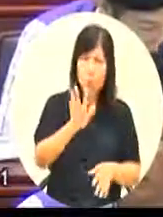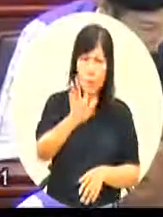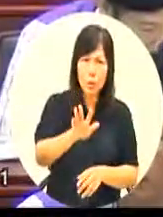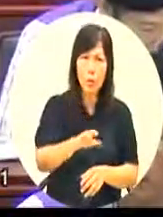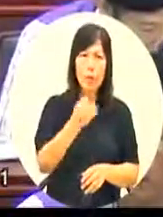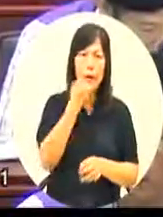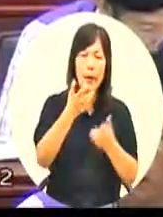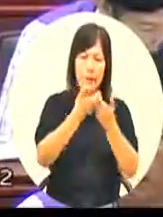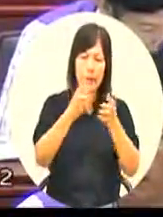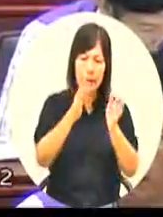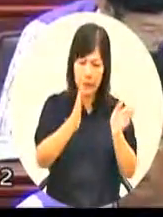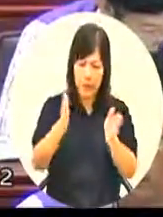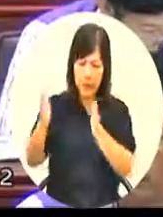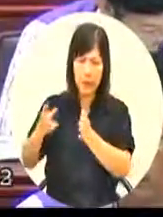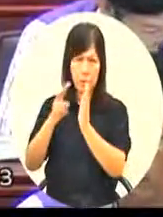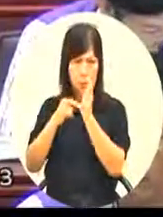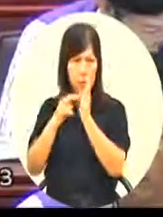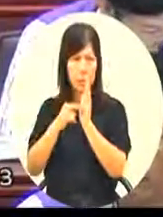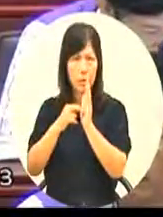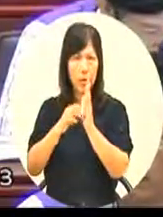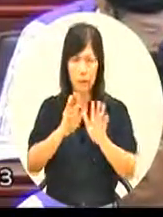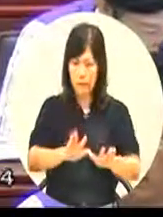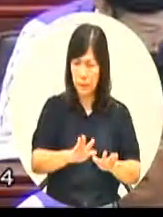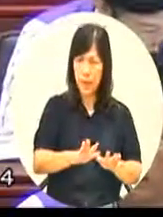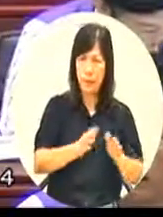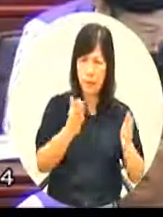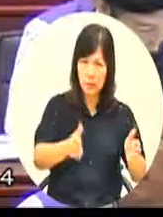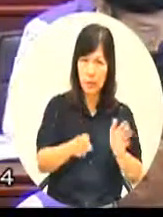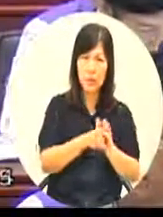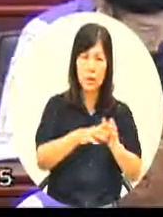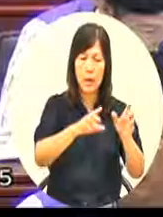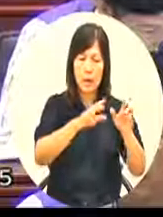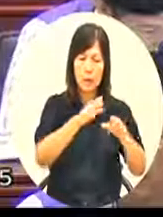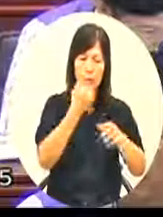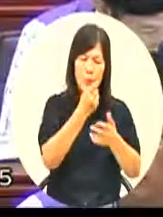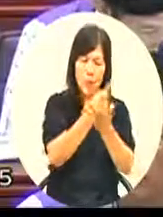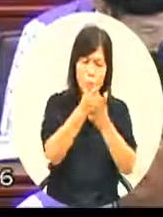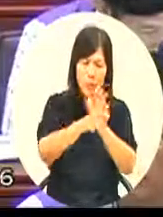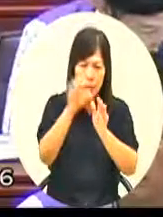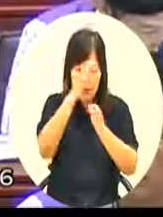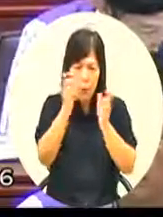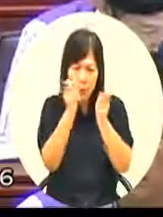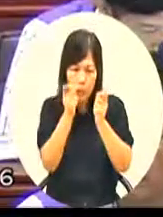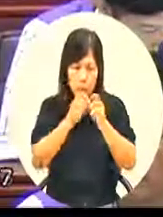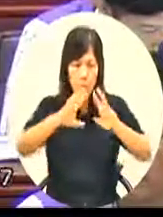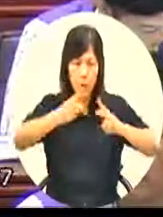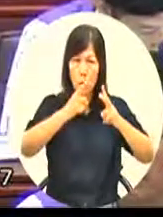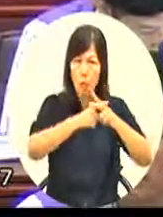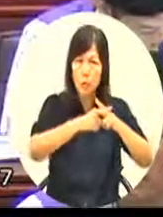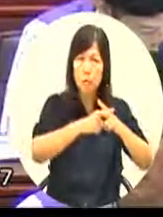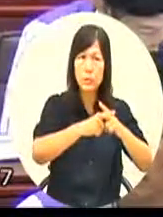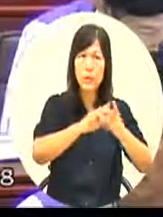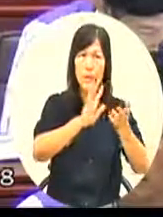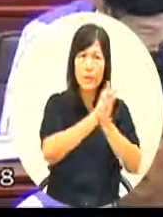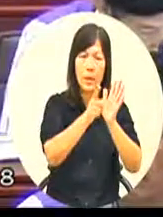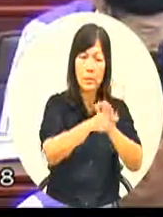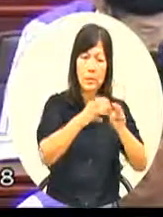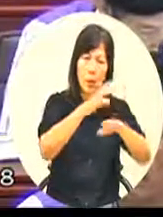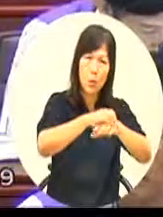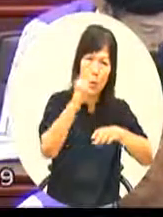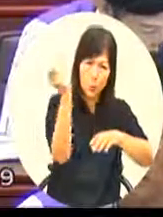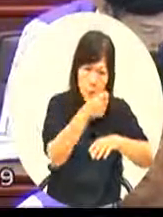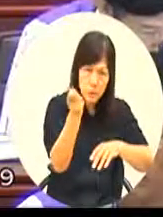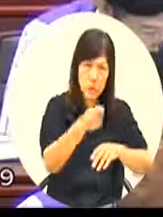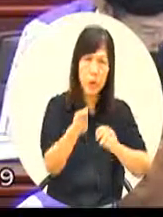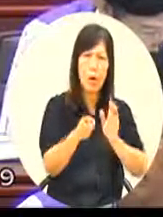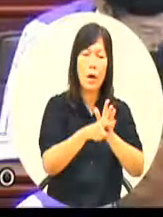分两个阶段来说明，就是说以现阶段来讲呢，我们就是安置了几个其他附近的国小作为这一些羽球球